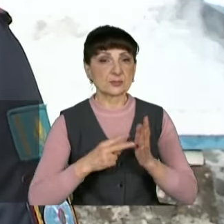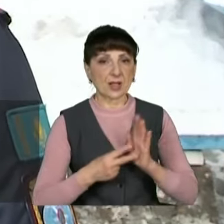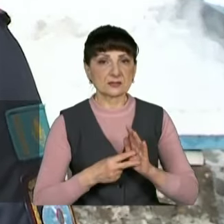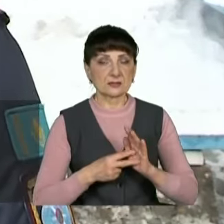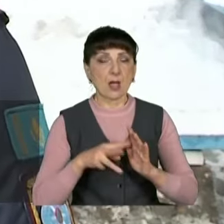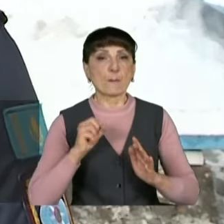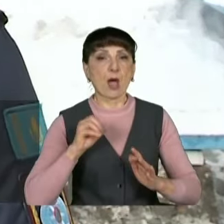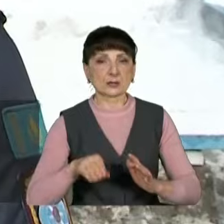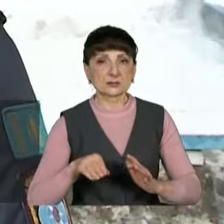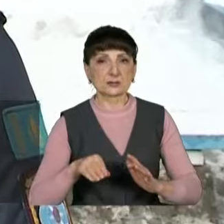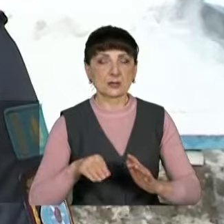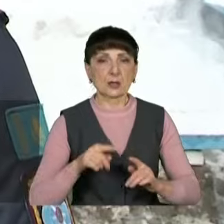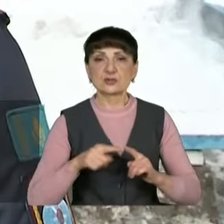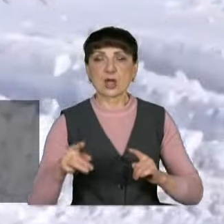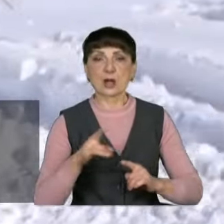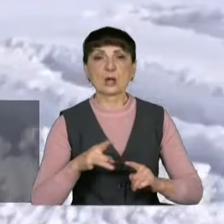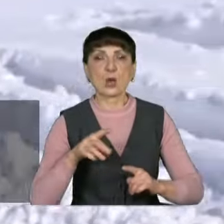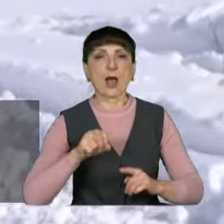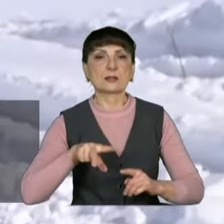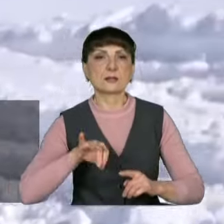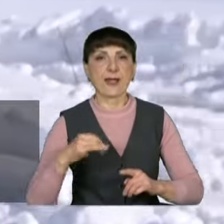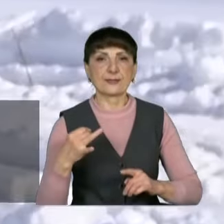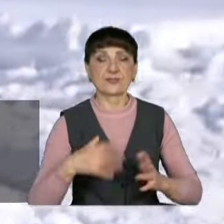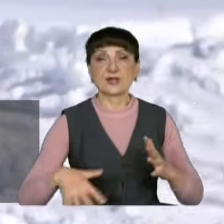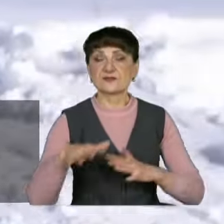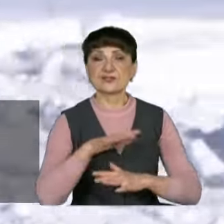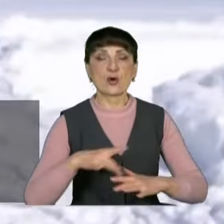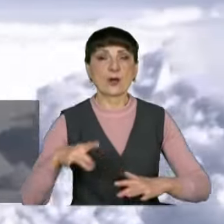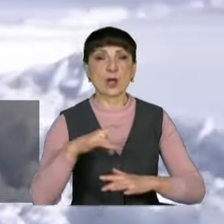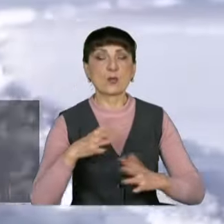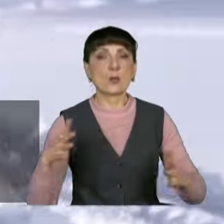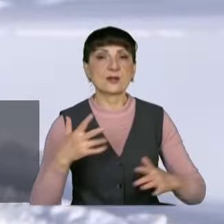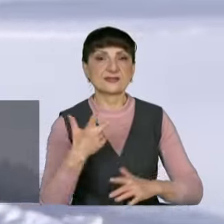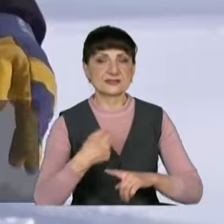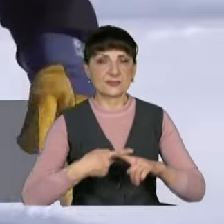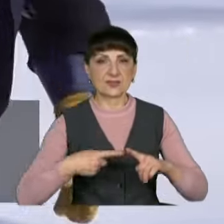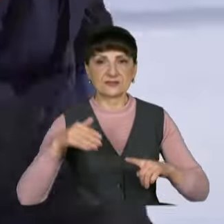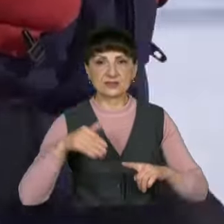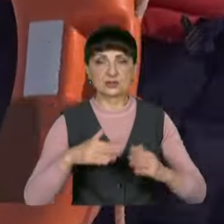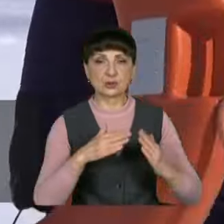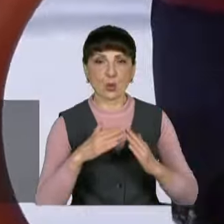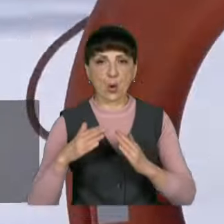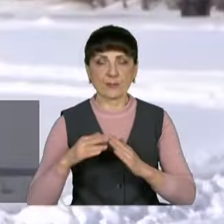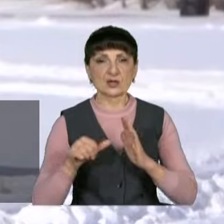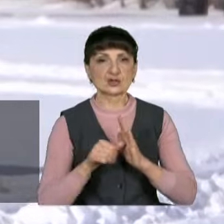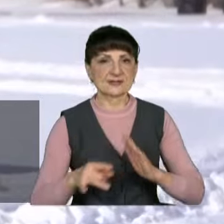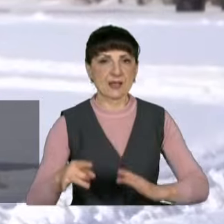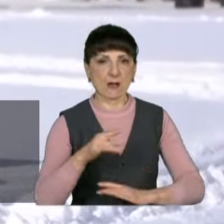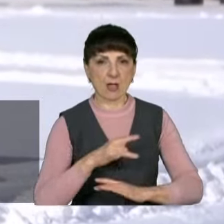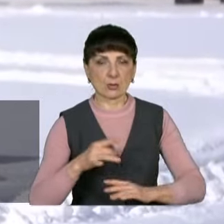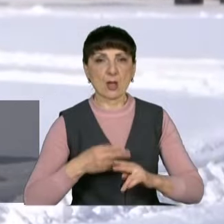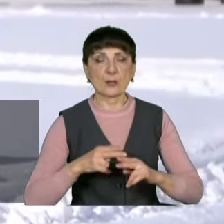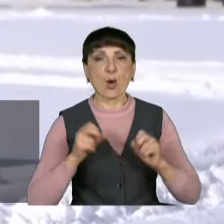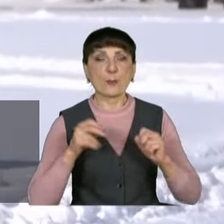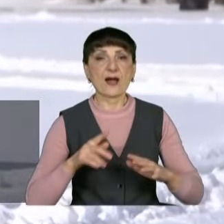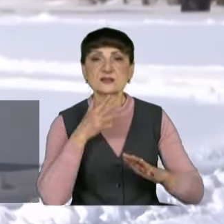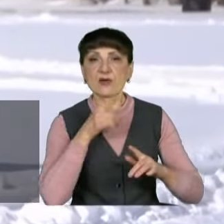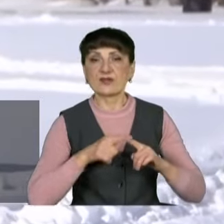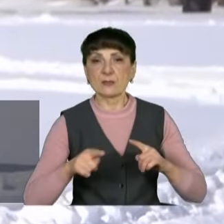марте месяце ближайшие в районе Алтай. Всего в зоне риска в регионе более 3500 жилых домов в 6 районах. Поэтому к опасному сезону